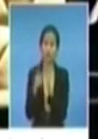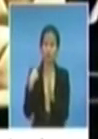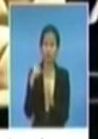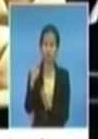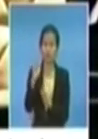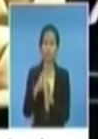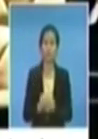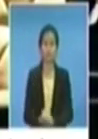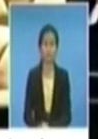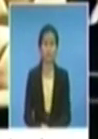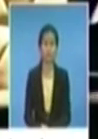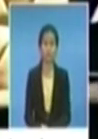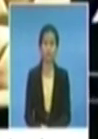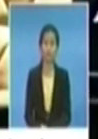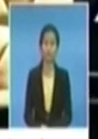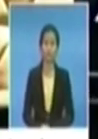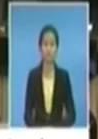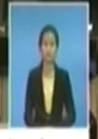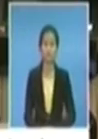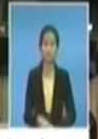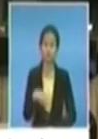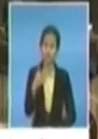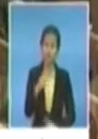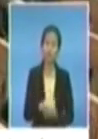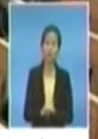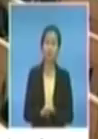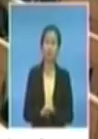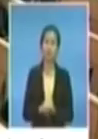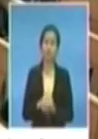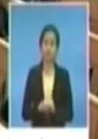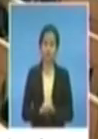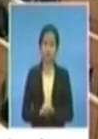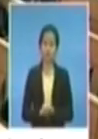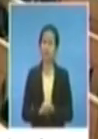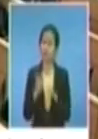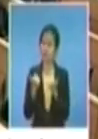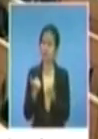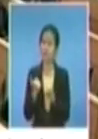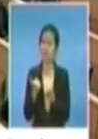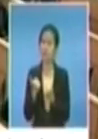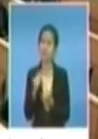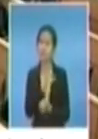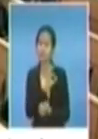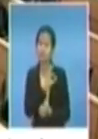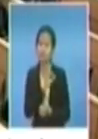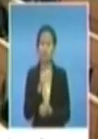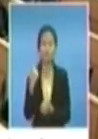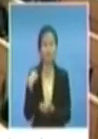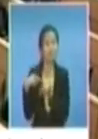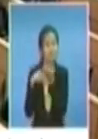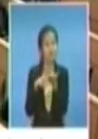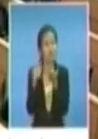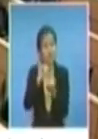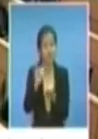ดงความคิดเห็นโดยมีสมาชิกสปทนั้นเสนอมา2ยติประกอบไปด้วยพลเอกเลิศรัตน์รัตนวานิชเสนอให้มีคำถามว่